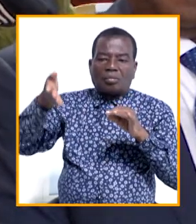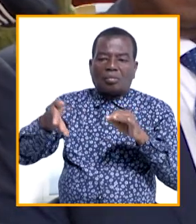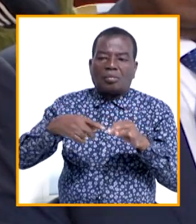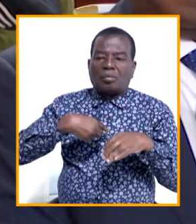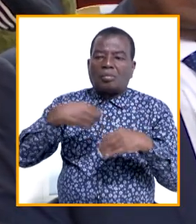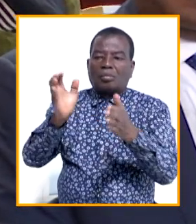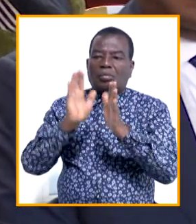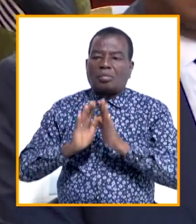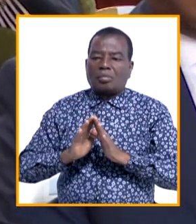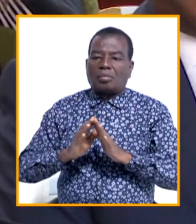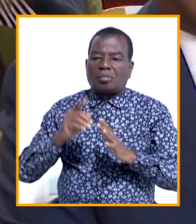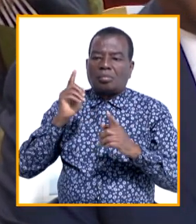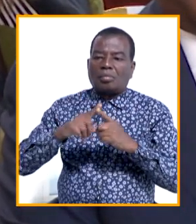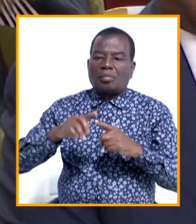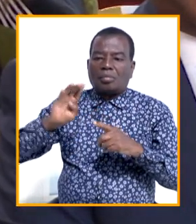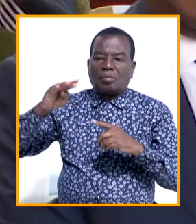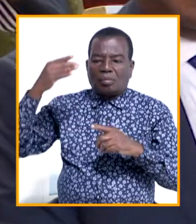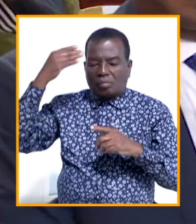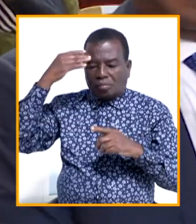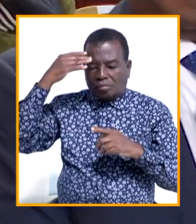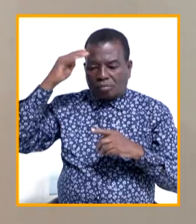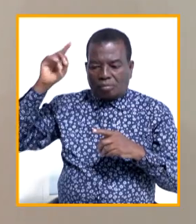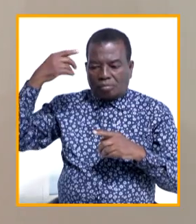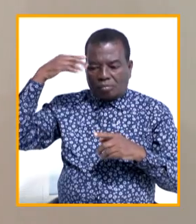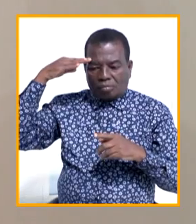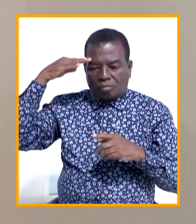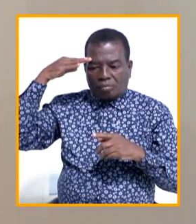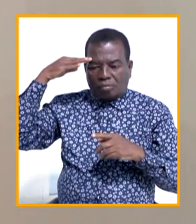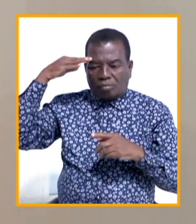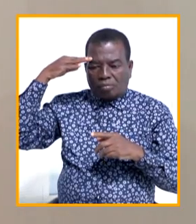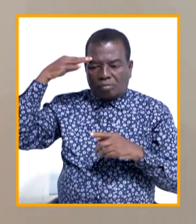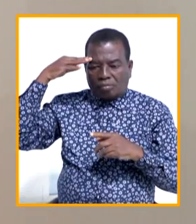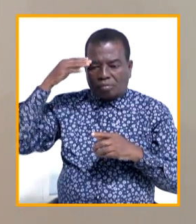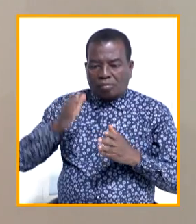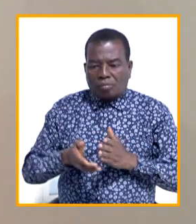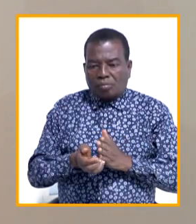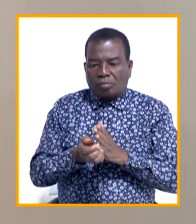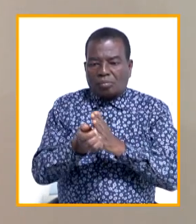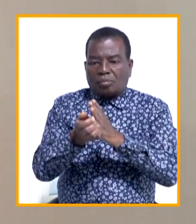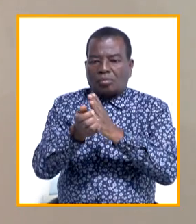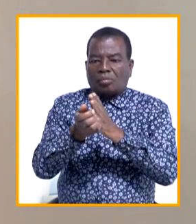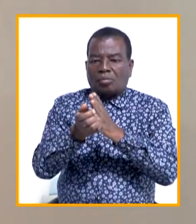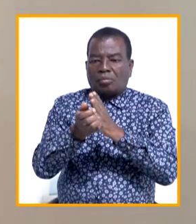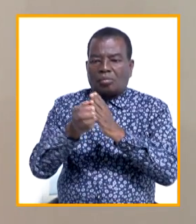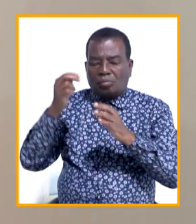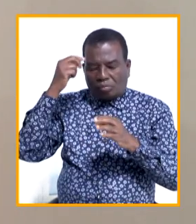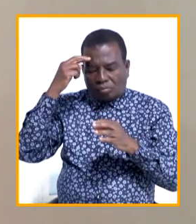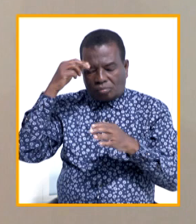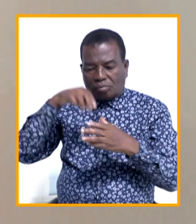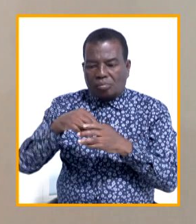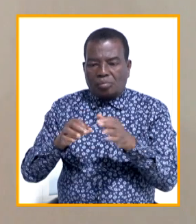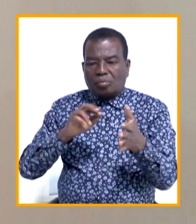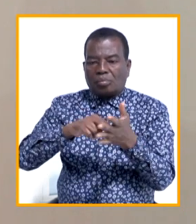je demande donc à Monsieur le Premier Ministre Chef du gouvernement de conduire des réflexions dans ce sens